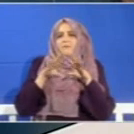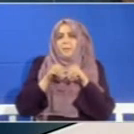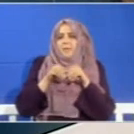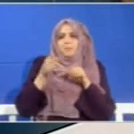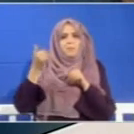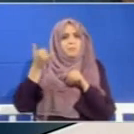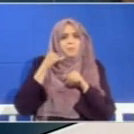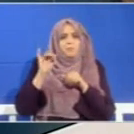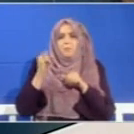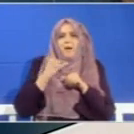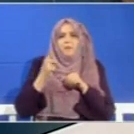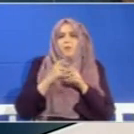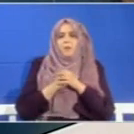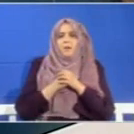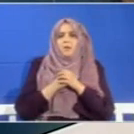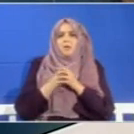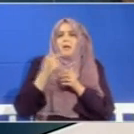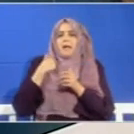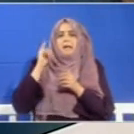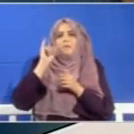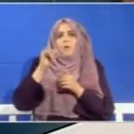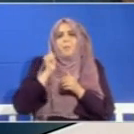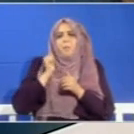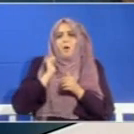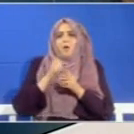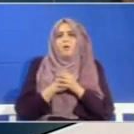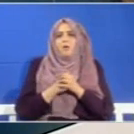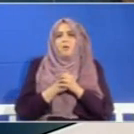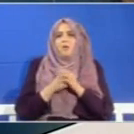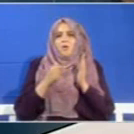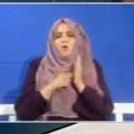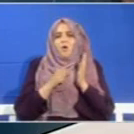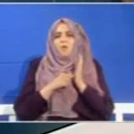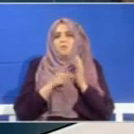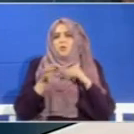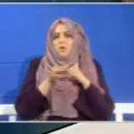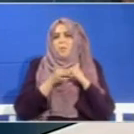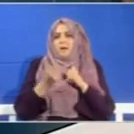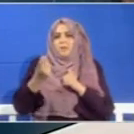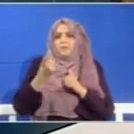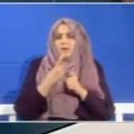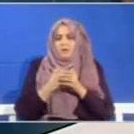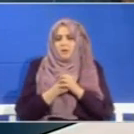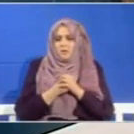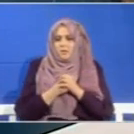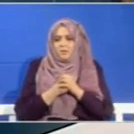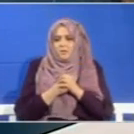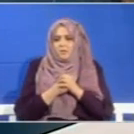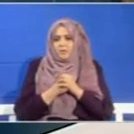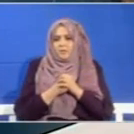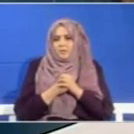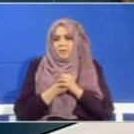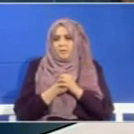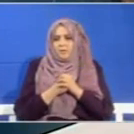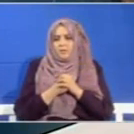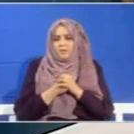ماما وليت قلت لها وش قال لي. ومن بعد كي جا هو ولا لقاني مدا يراقش تاعي ولا قال لي